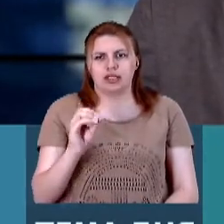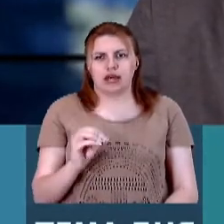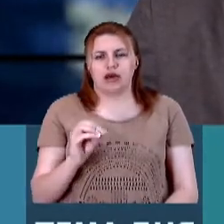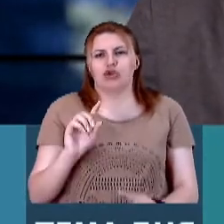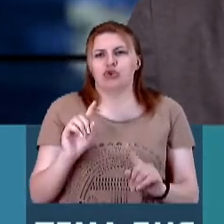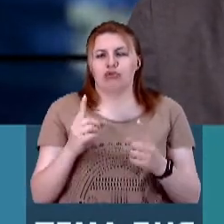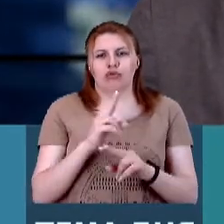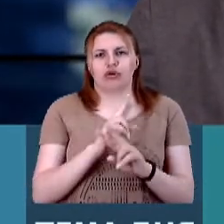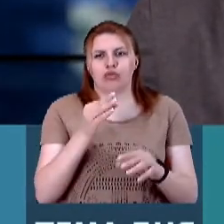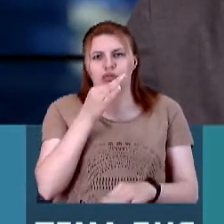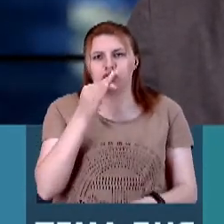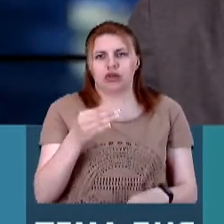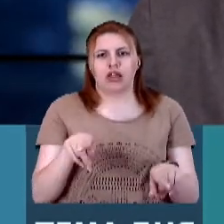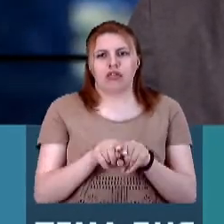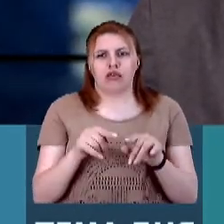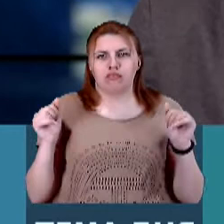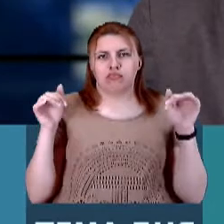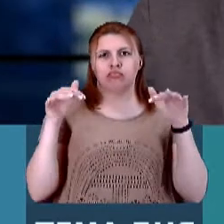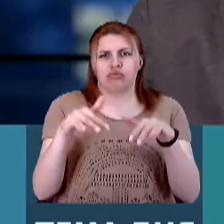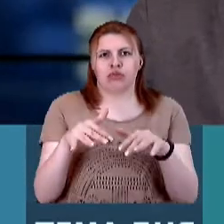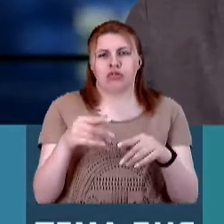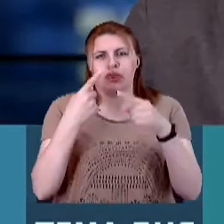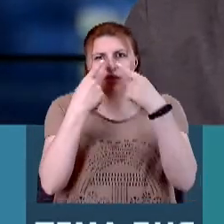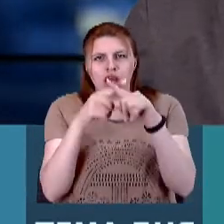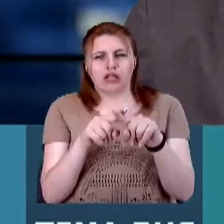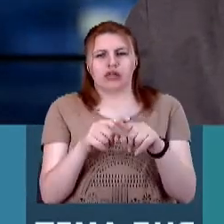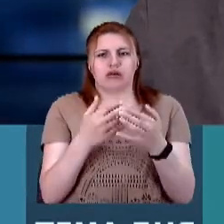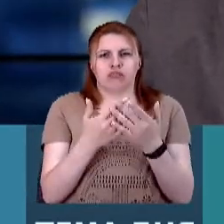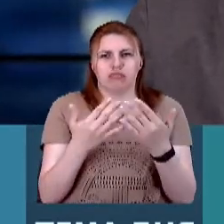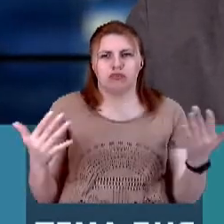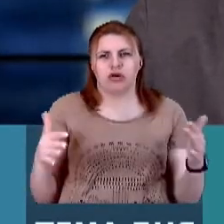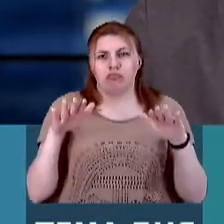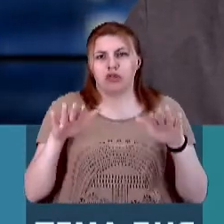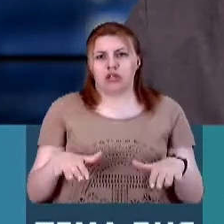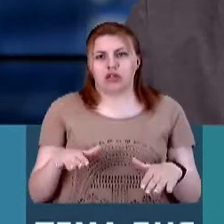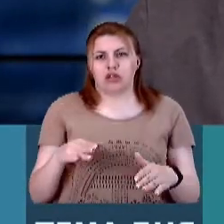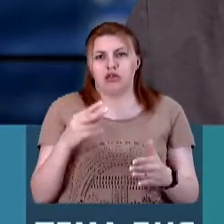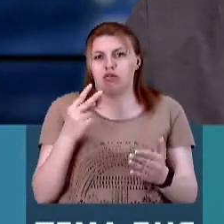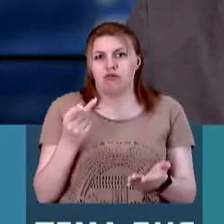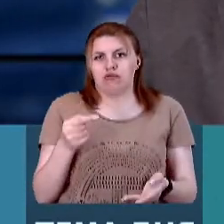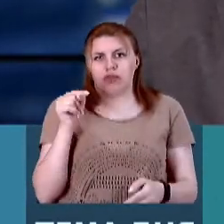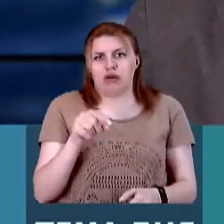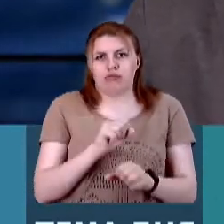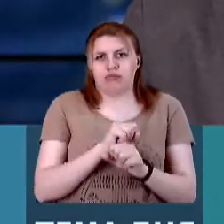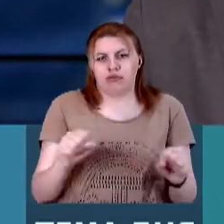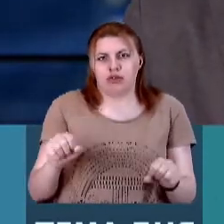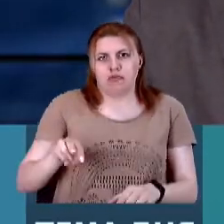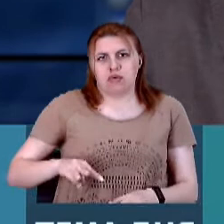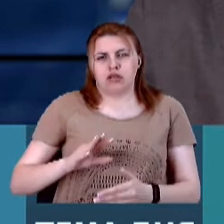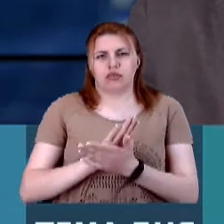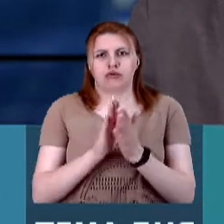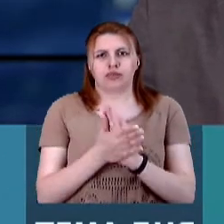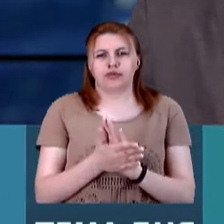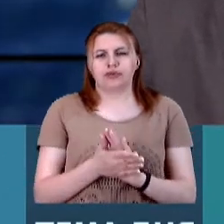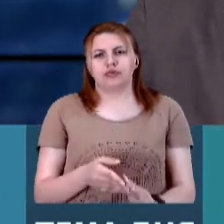на сукупчення такої кількості бронетехніки в місцях, не передбачених мінськими домовленостями. Пане Дмитре,